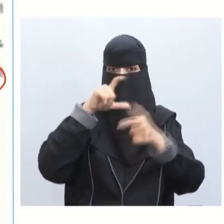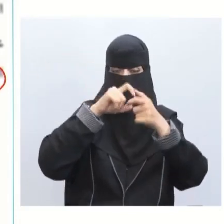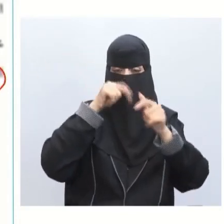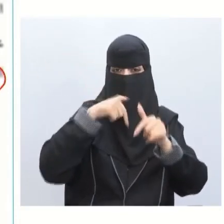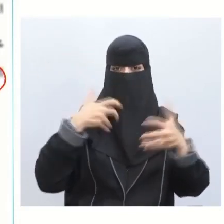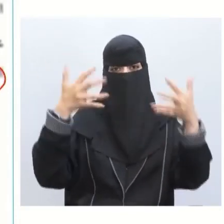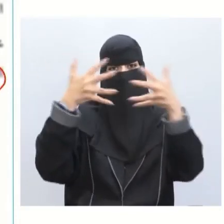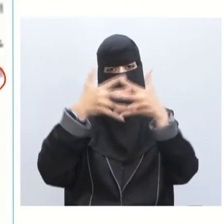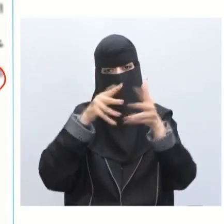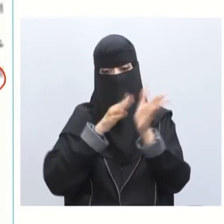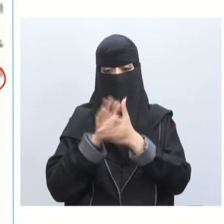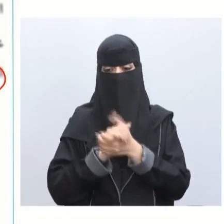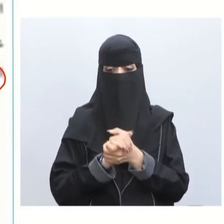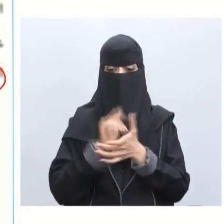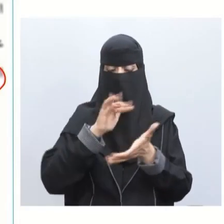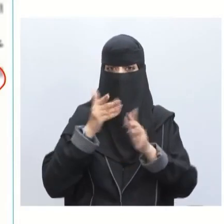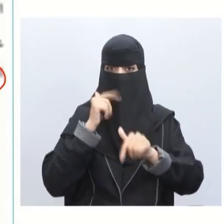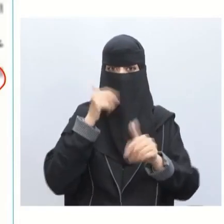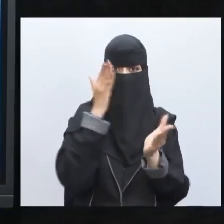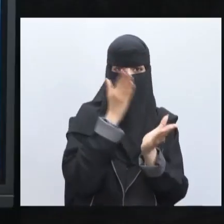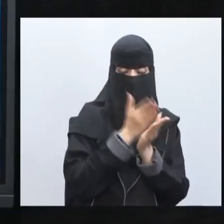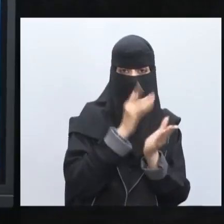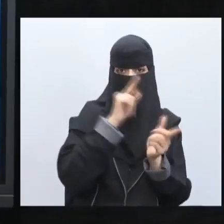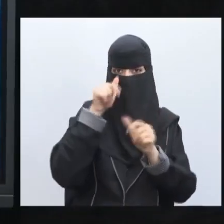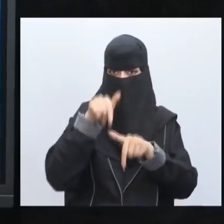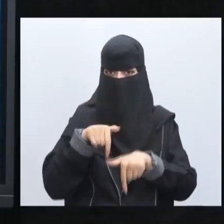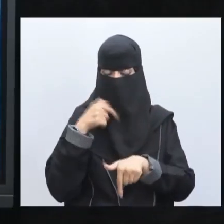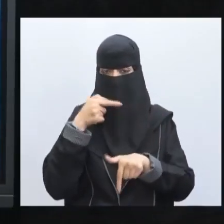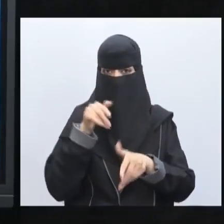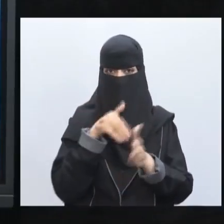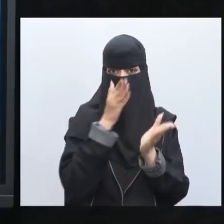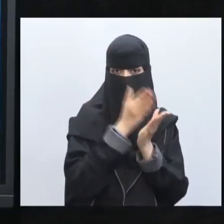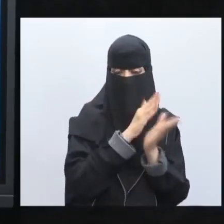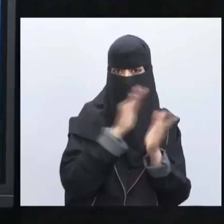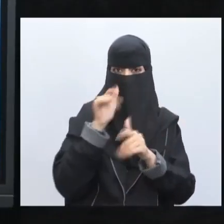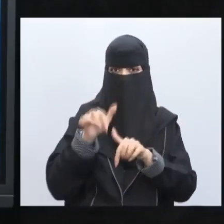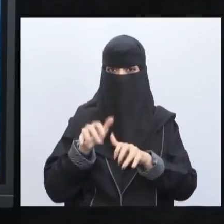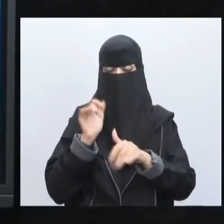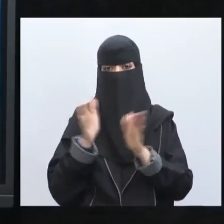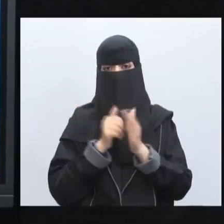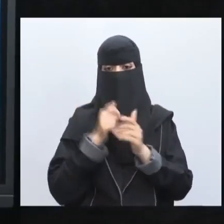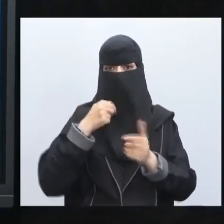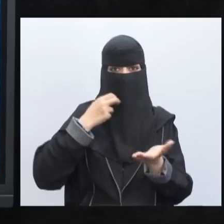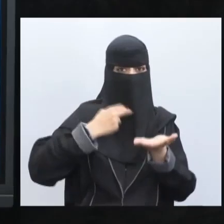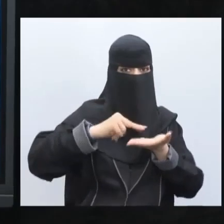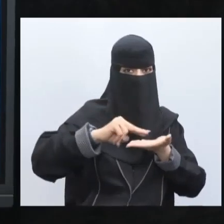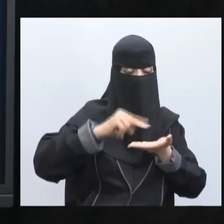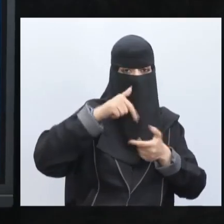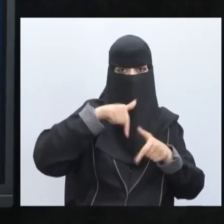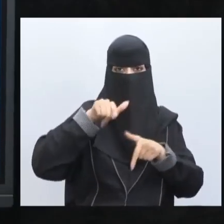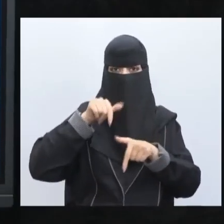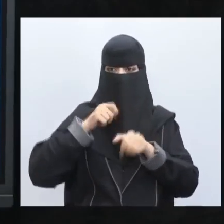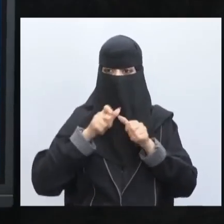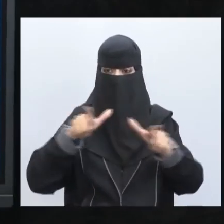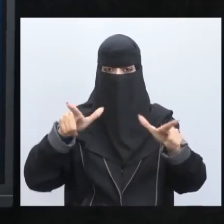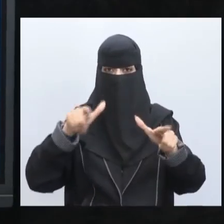او المشاركه ومن سلوكيات كك تحدثنا عن سلوكيات التنمر الكتروني ارسال او